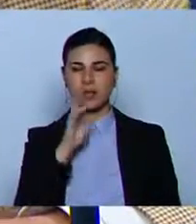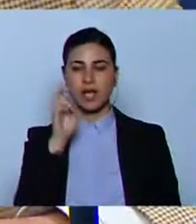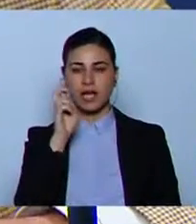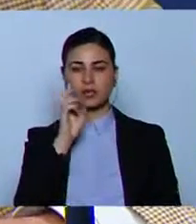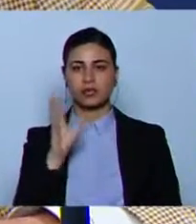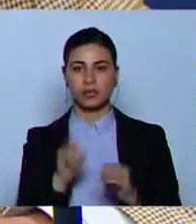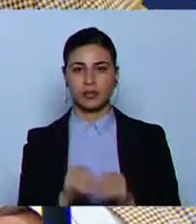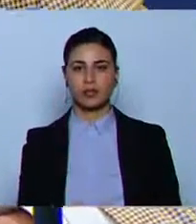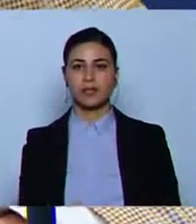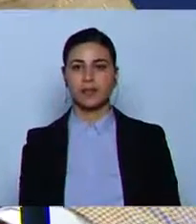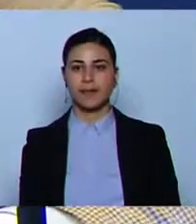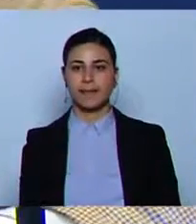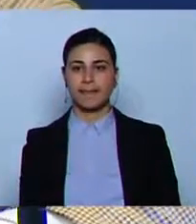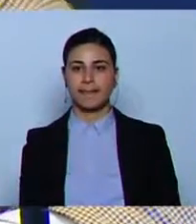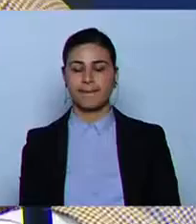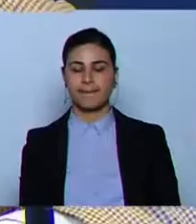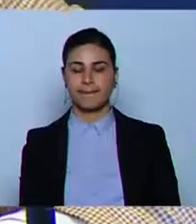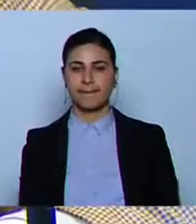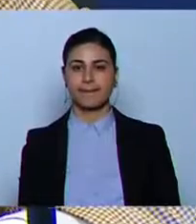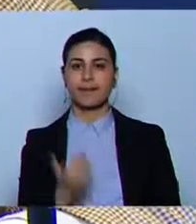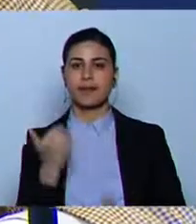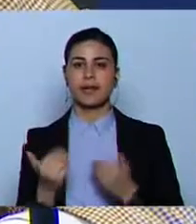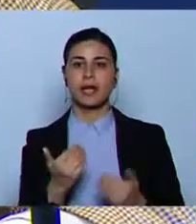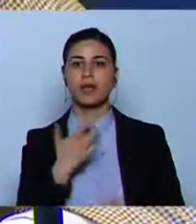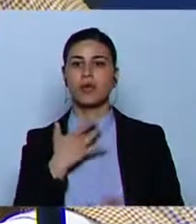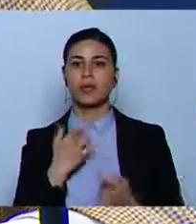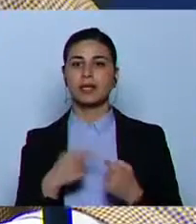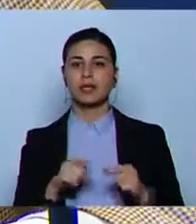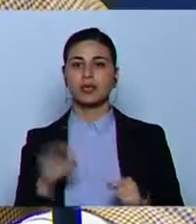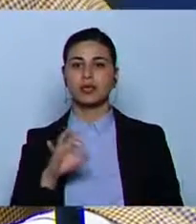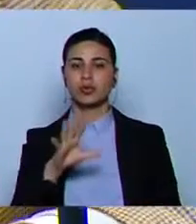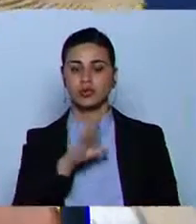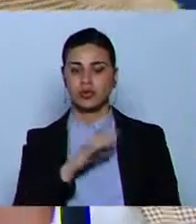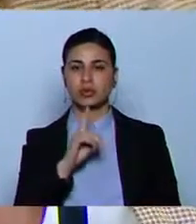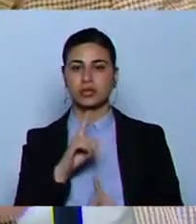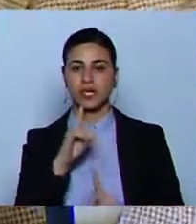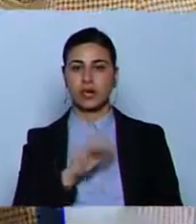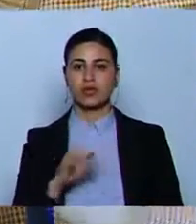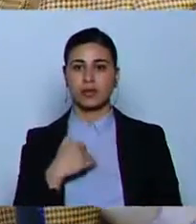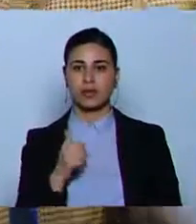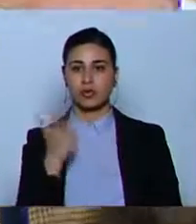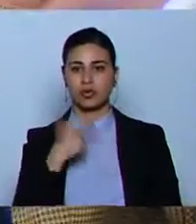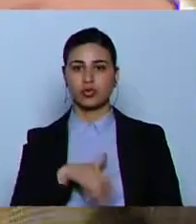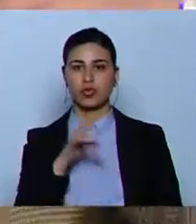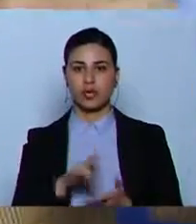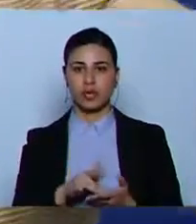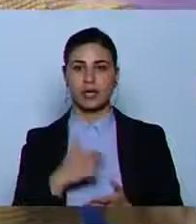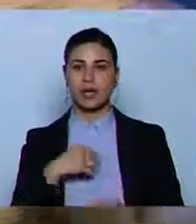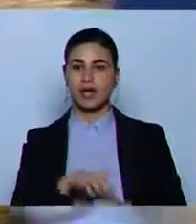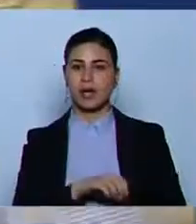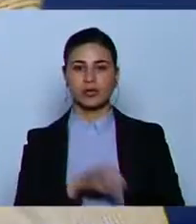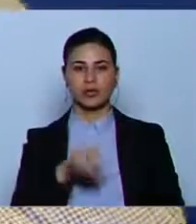ხელისუფლებასთან, ვიტყვი გუშინ ხონდა მაგალითად რაღაცა და იმასთან. არის გუბერნატორთან ხონდა ამასთან დაკავშირებით საუბარი. მე როგორც მოქალაქე, მე არც პარტიული,